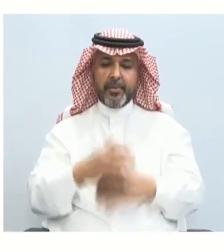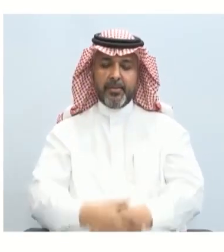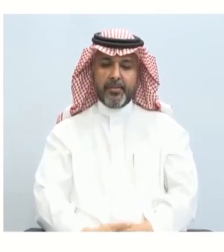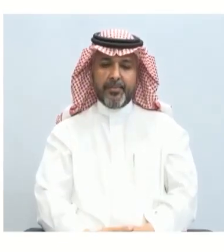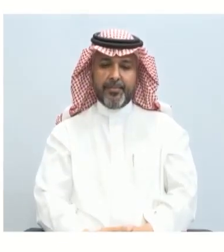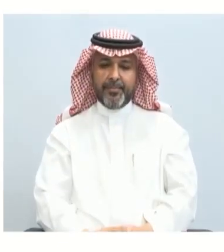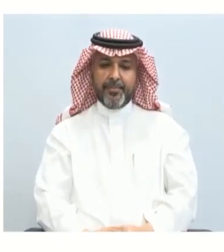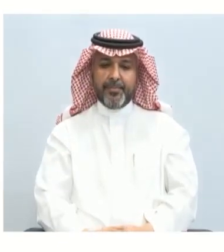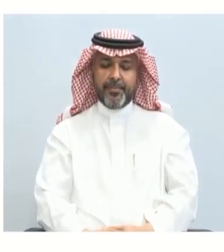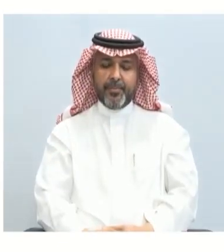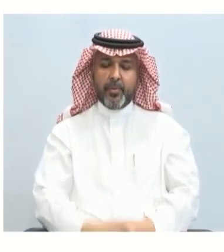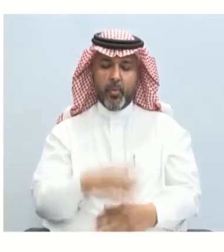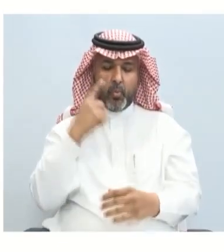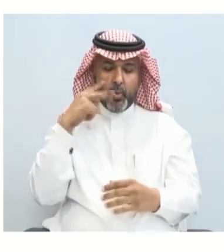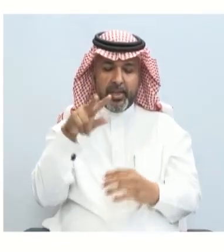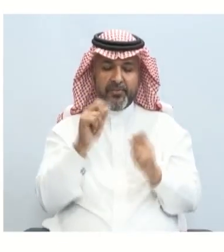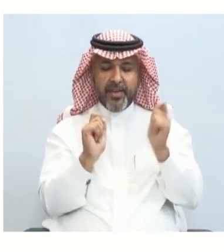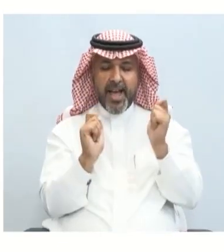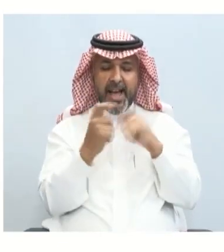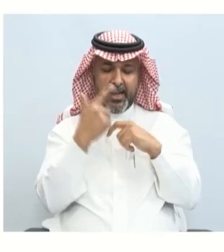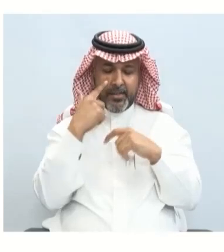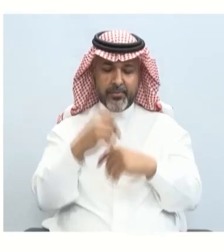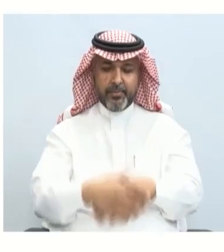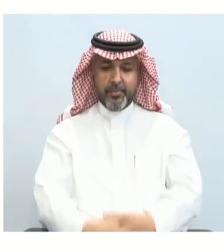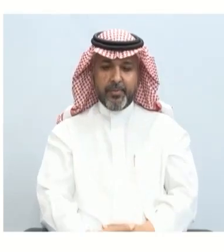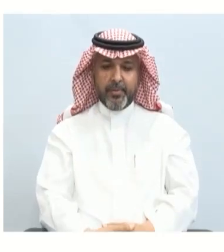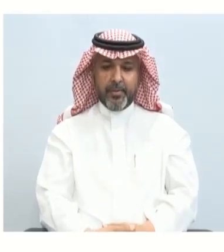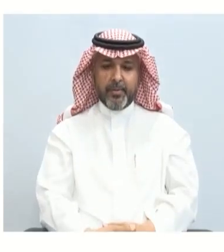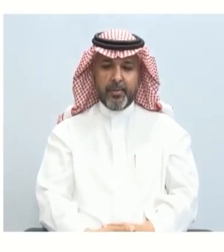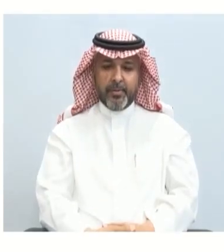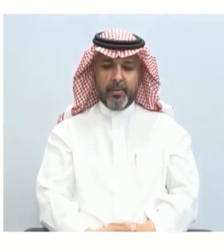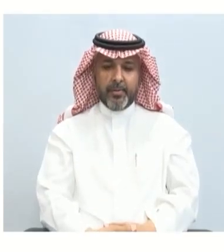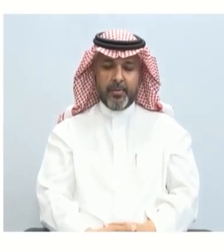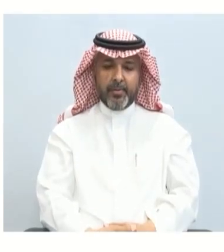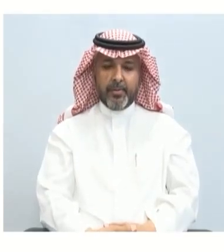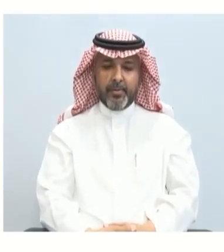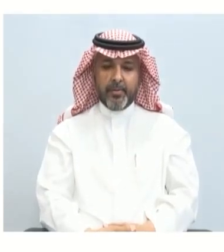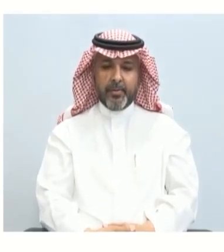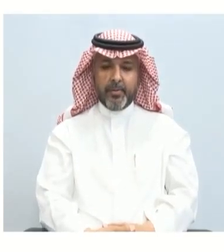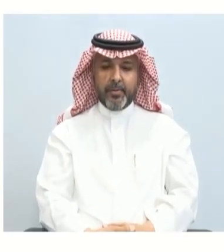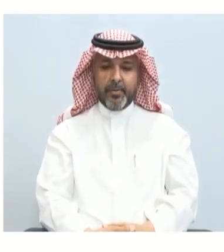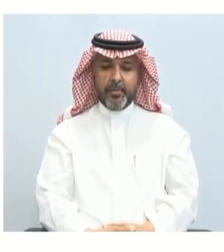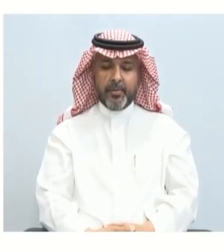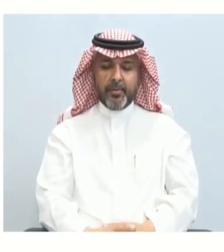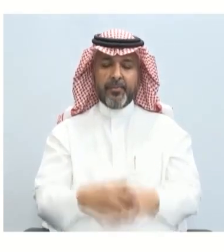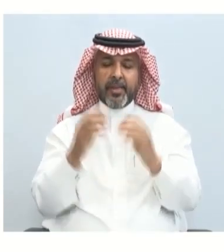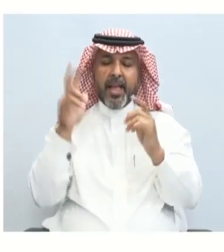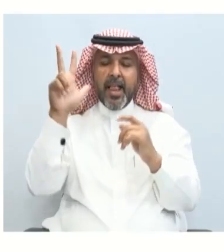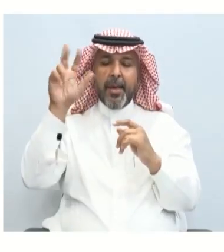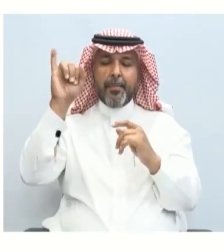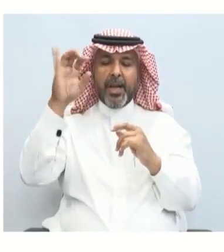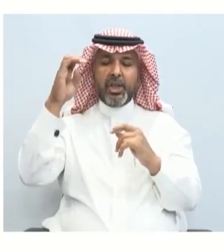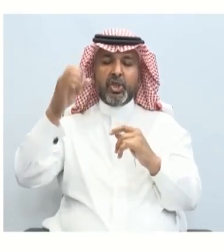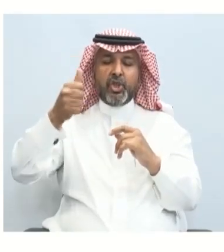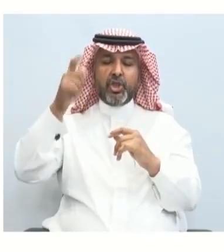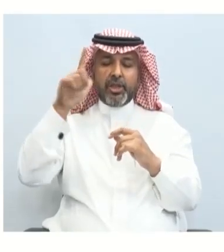العكسيه قلنا ان مجالها بالنسبه للسا والكوساين سيكون مجالها هو من سالب واحد الى موجب واحد والمدى